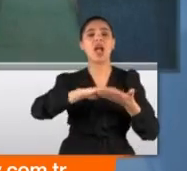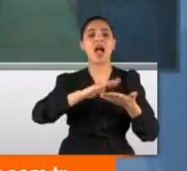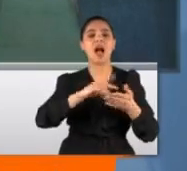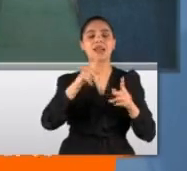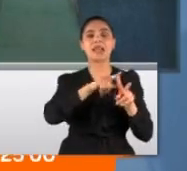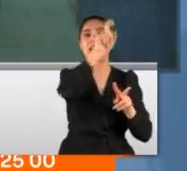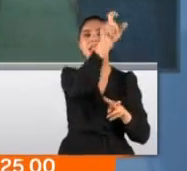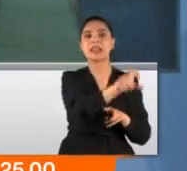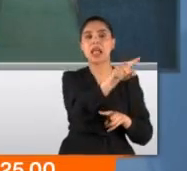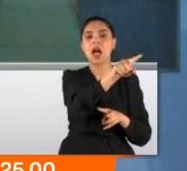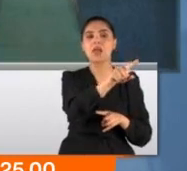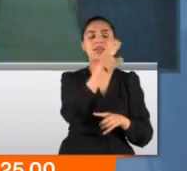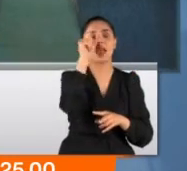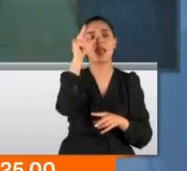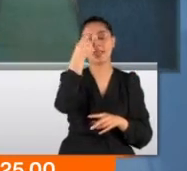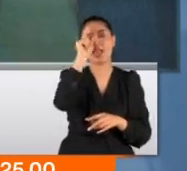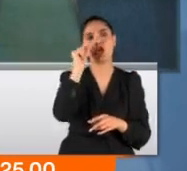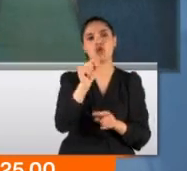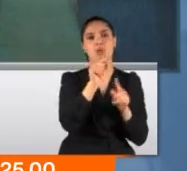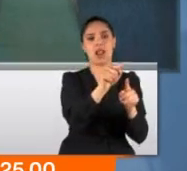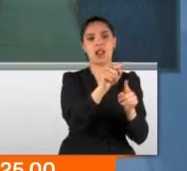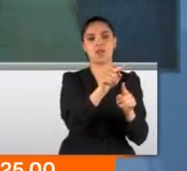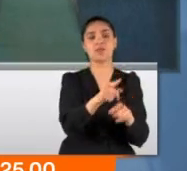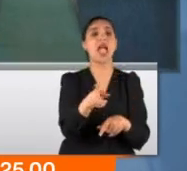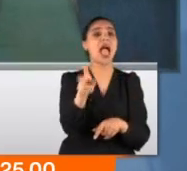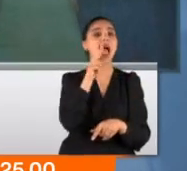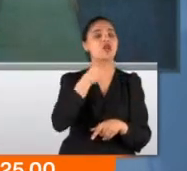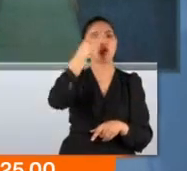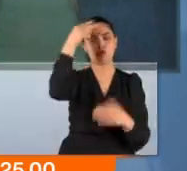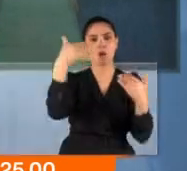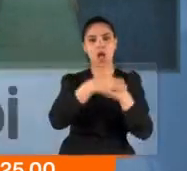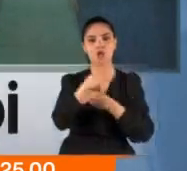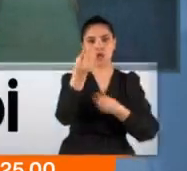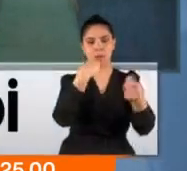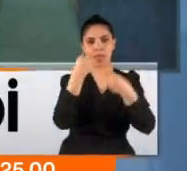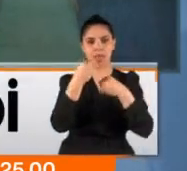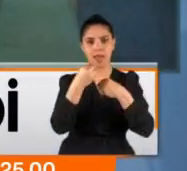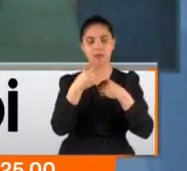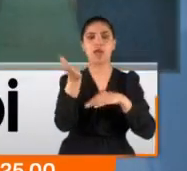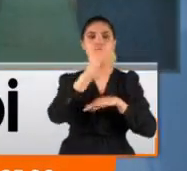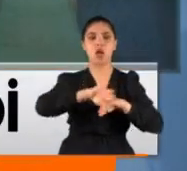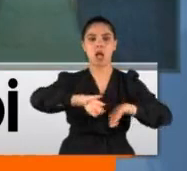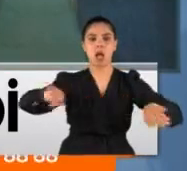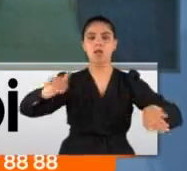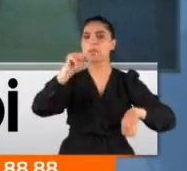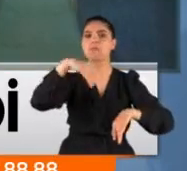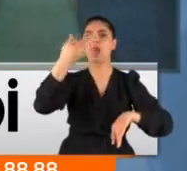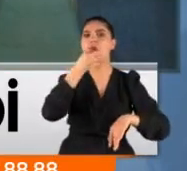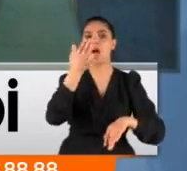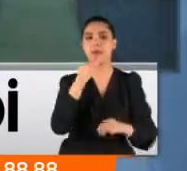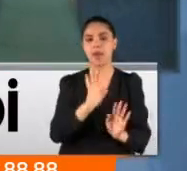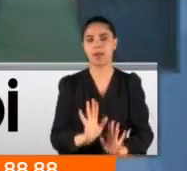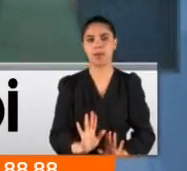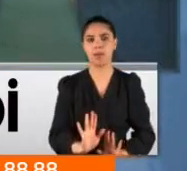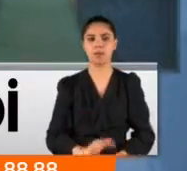Ün akıllardaki tek şüpheli haline geldi. En son cuma günü akşamı yemek yemişler beraber. O ayrıldıktan sonra hiçbir haber yok. Nereden geldi,